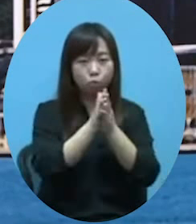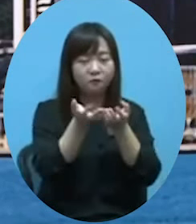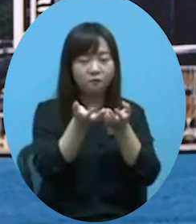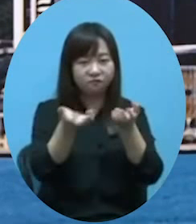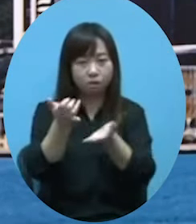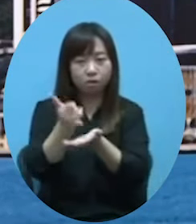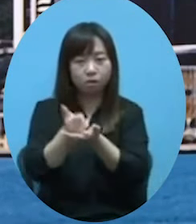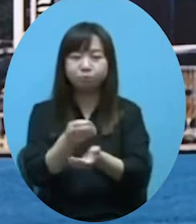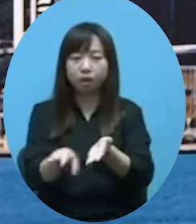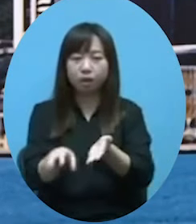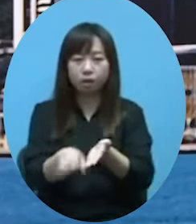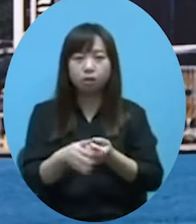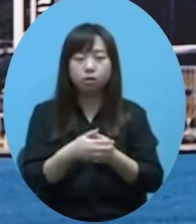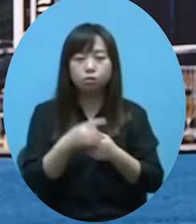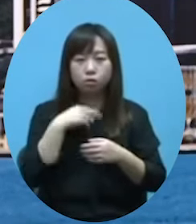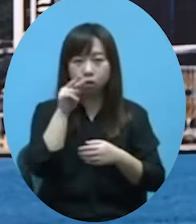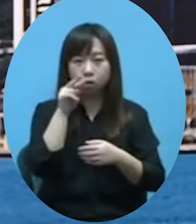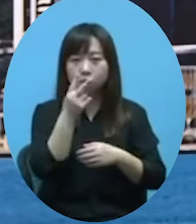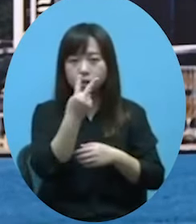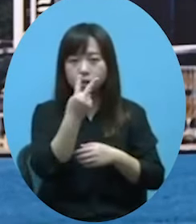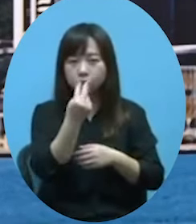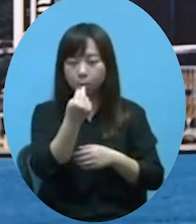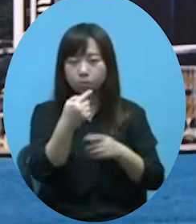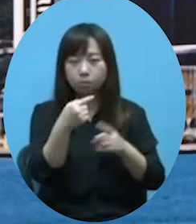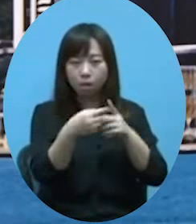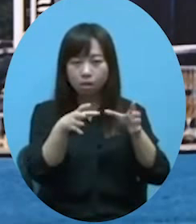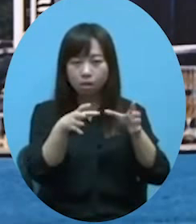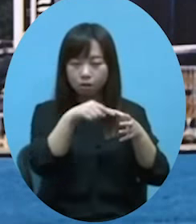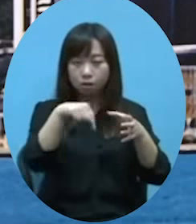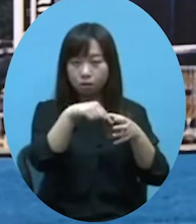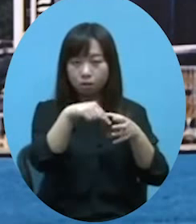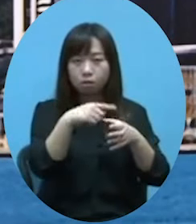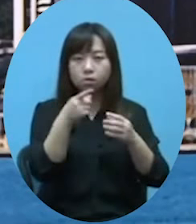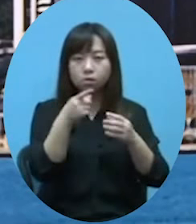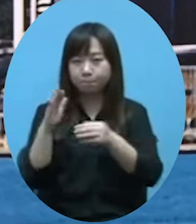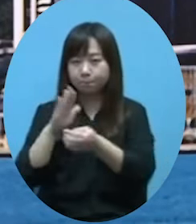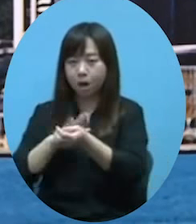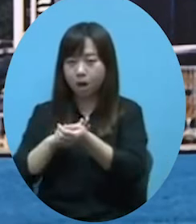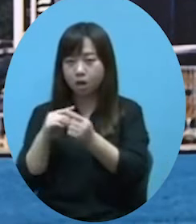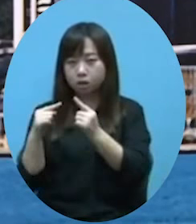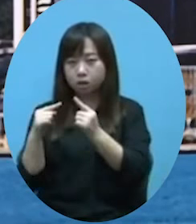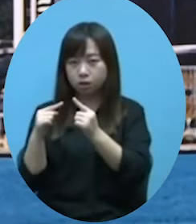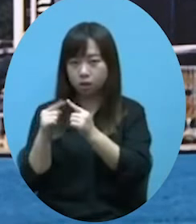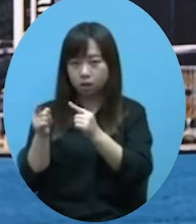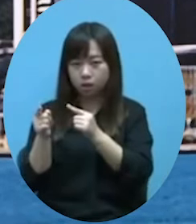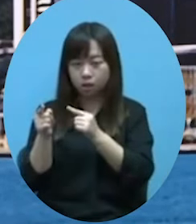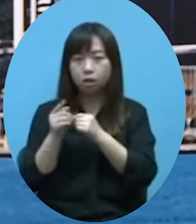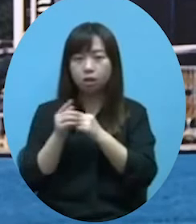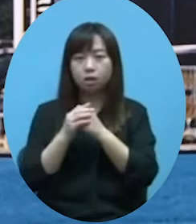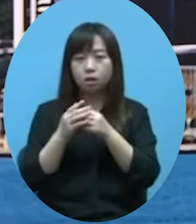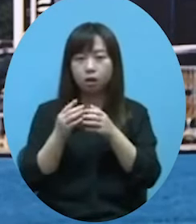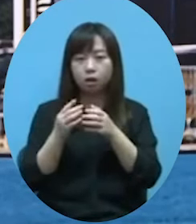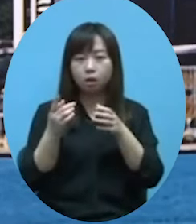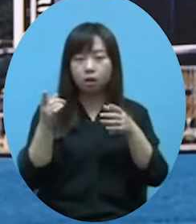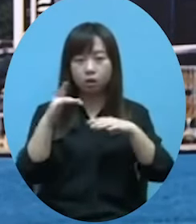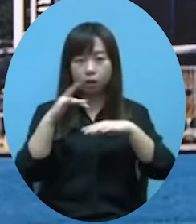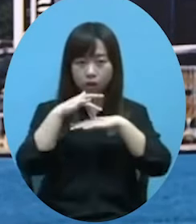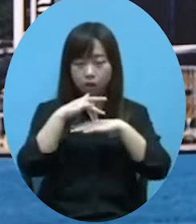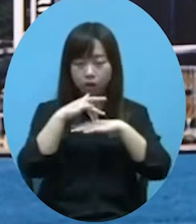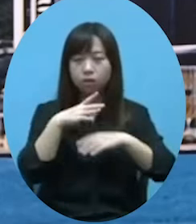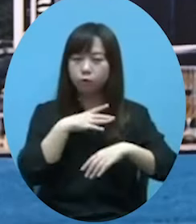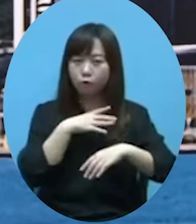離還有我們都要看回那20位人士呢就跟這個病案這個個案那個接